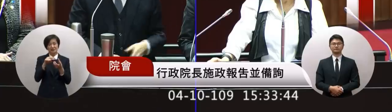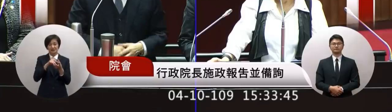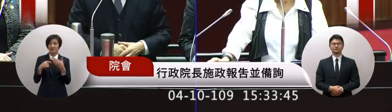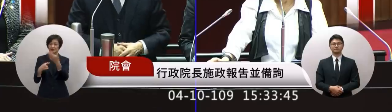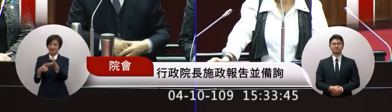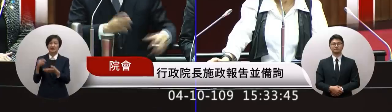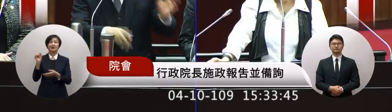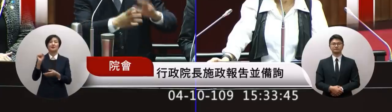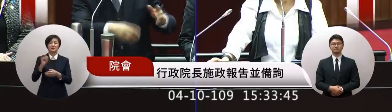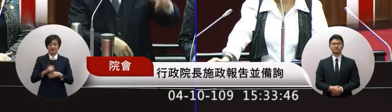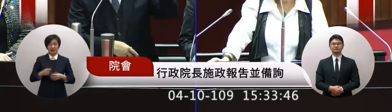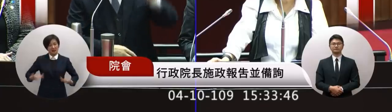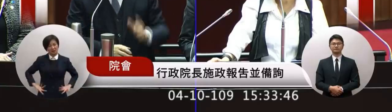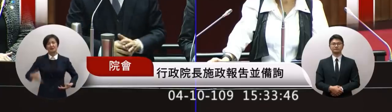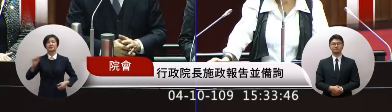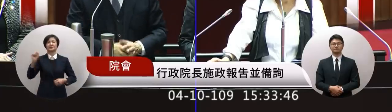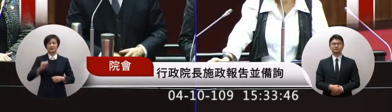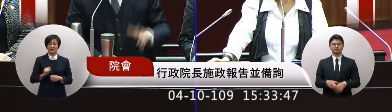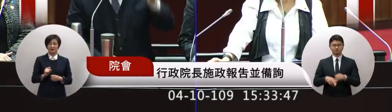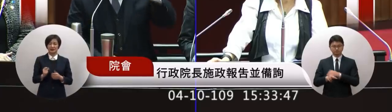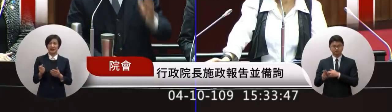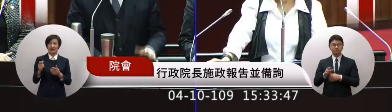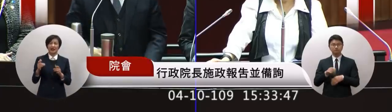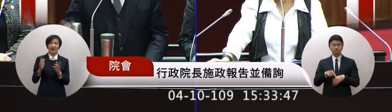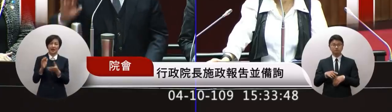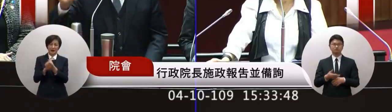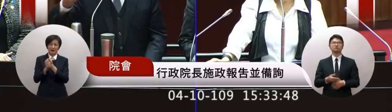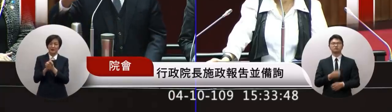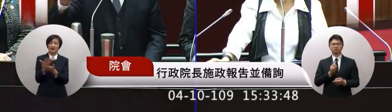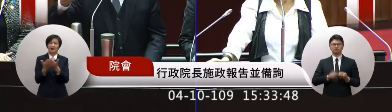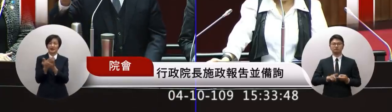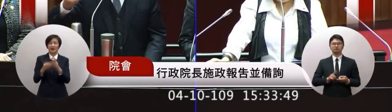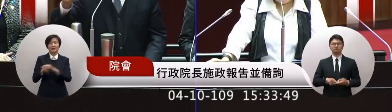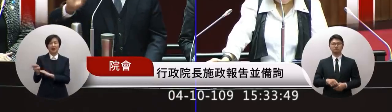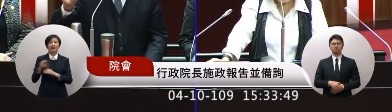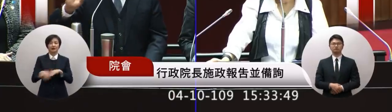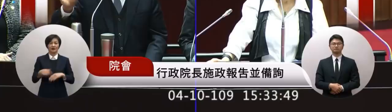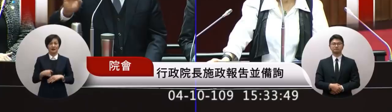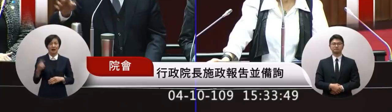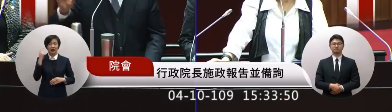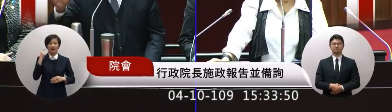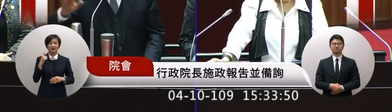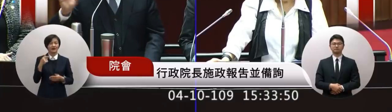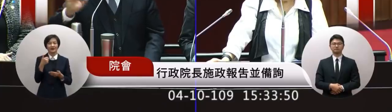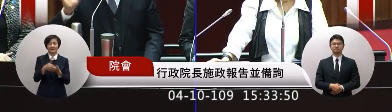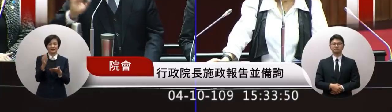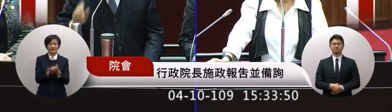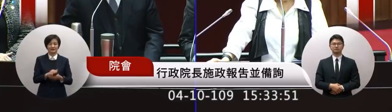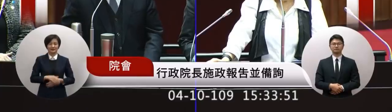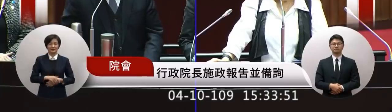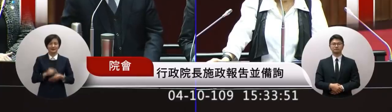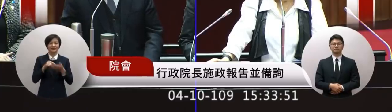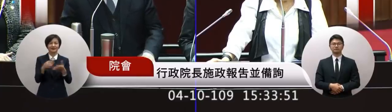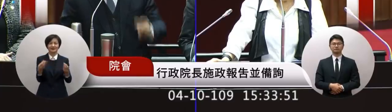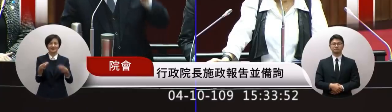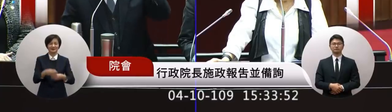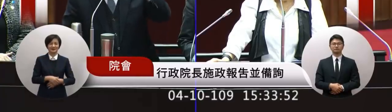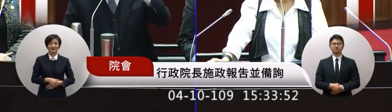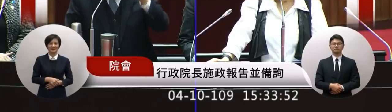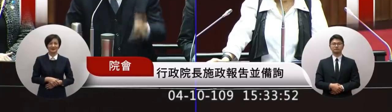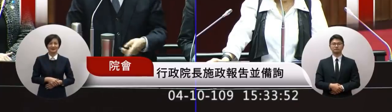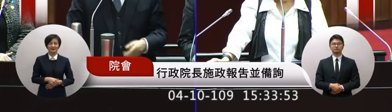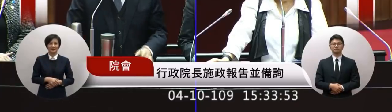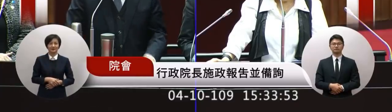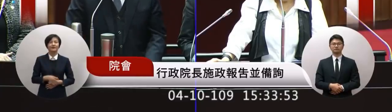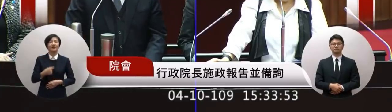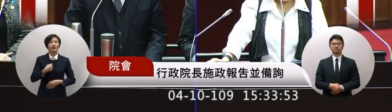跟他的同乡联络会跑掉， 对， 等等。我们家一听哦，算了算了，我们不做这个事。